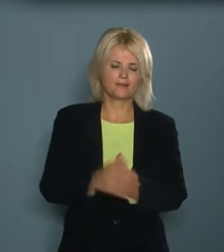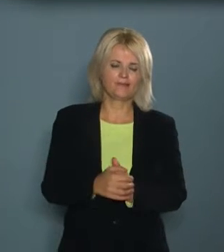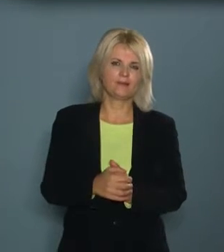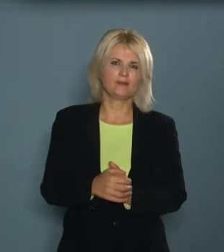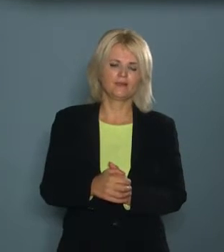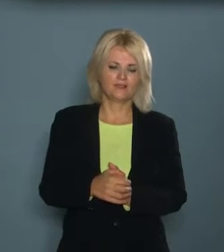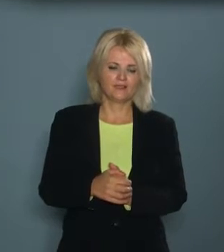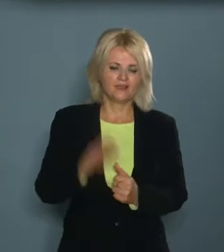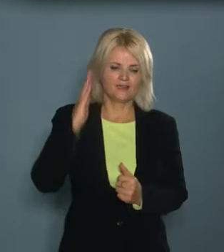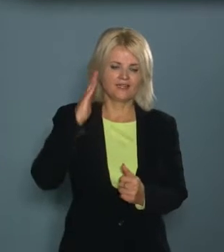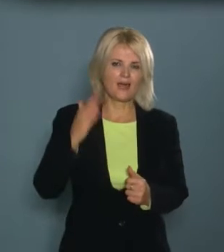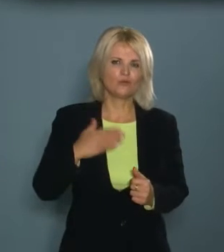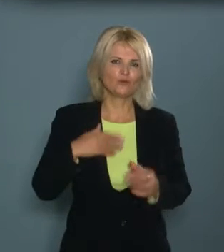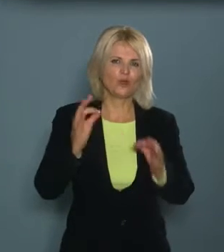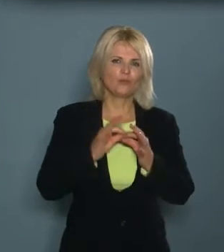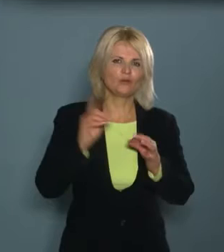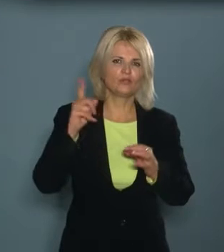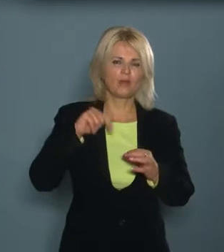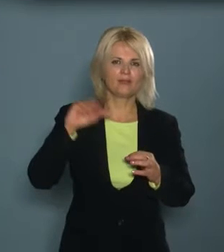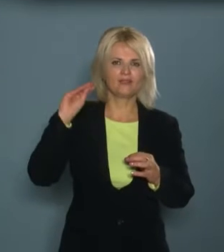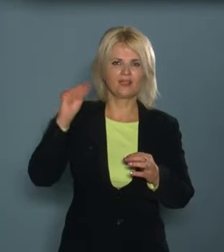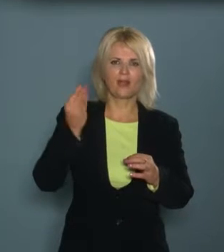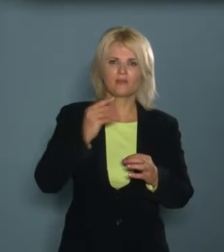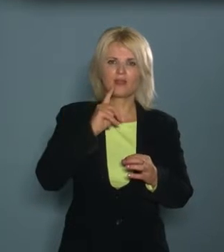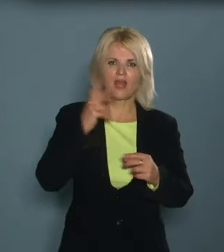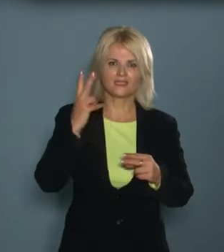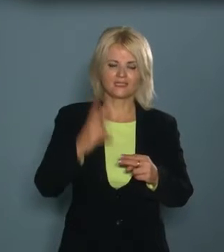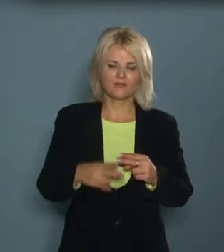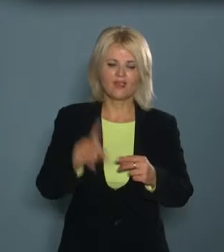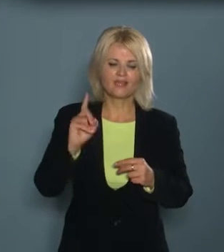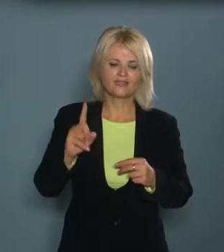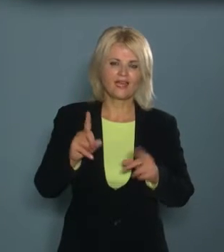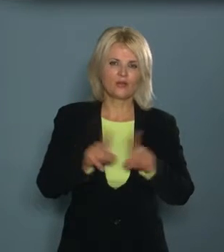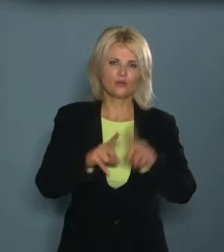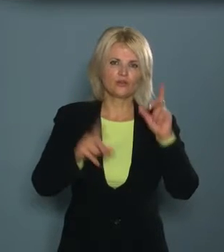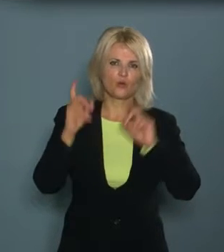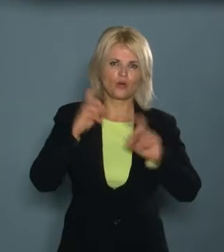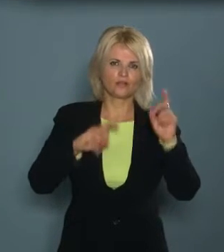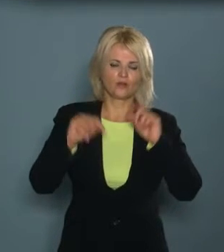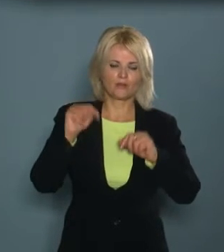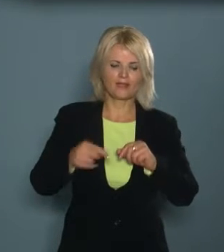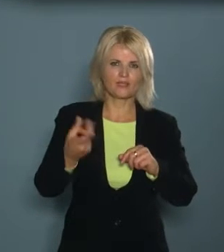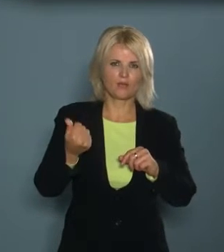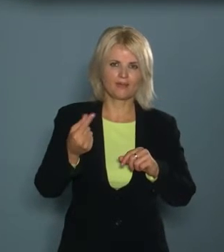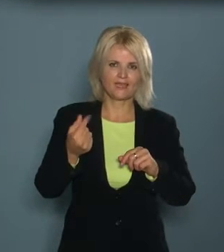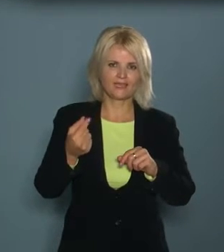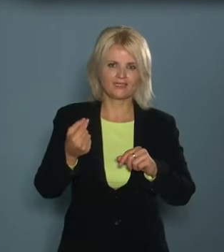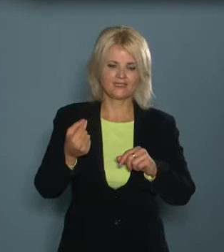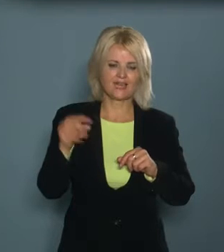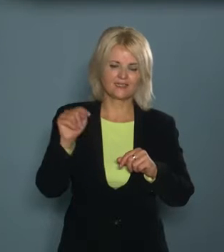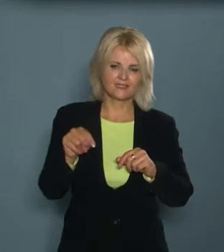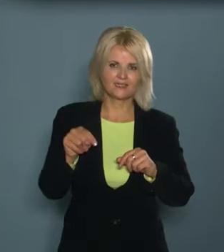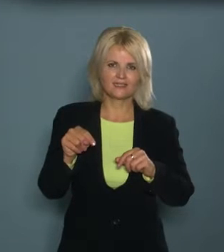a pontosan mit jelentettek be, illetve mi lesz a vége, de én úgy gondolom, hogy ez a pénz,